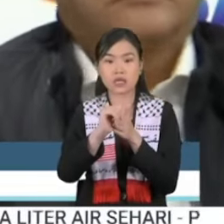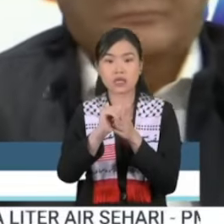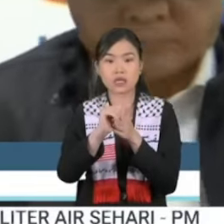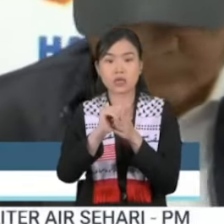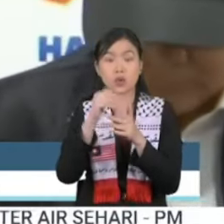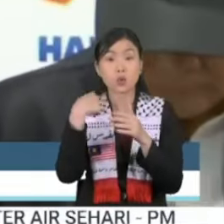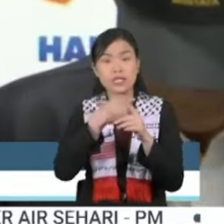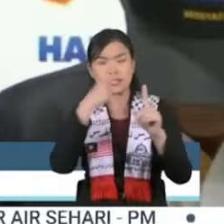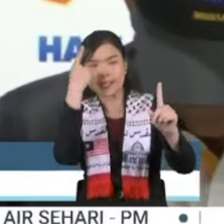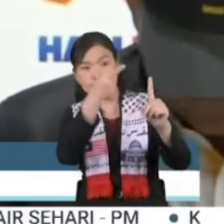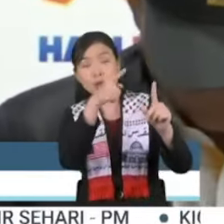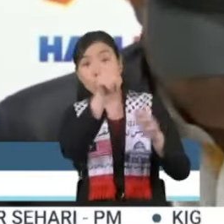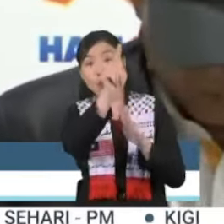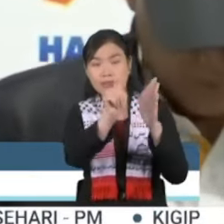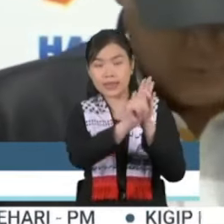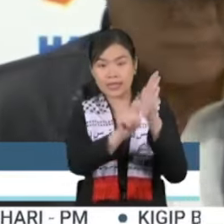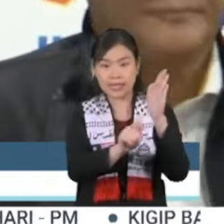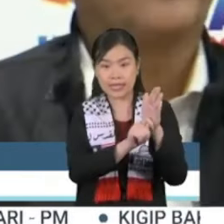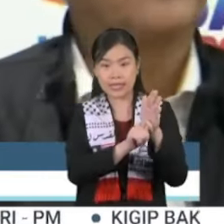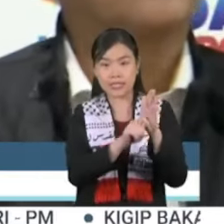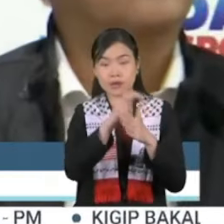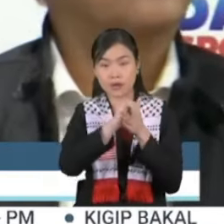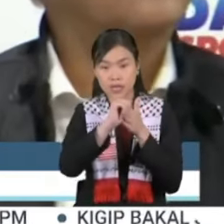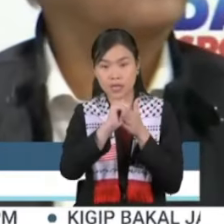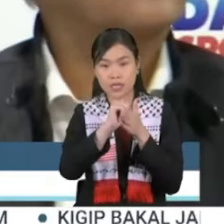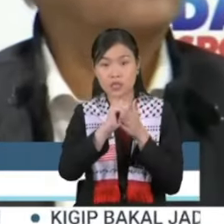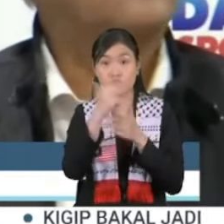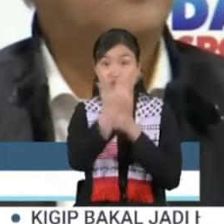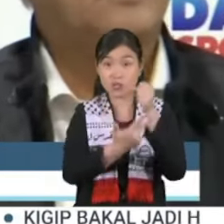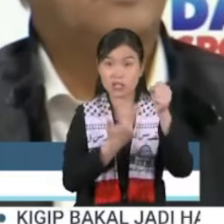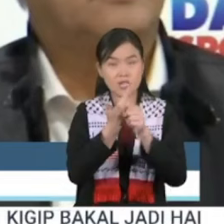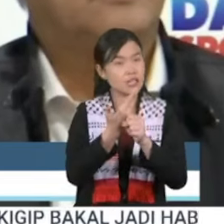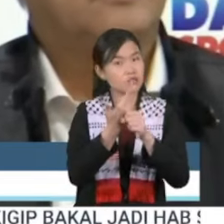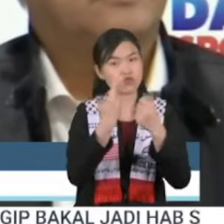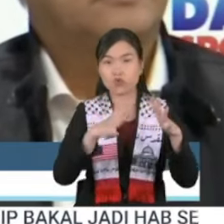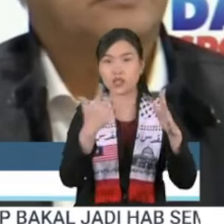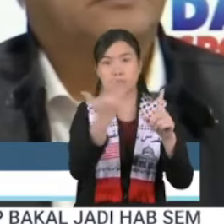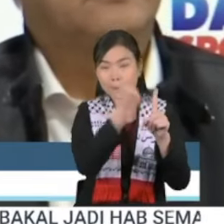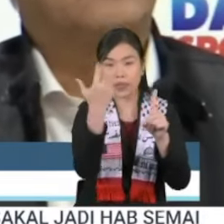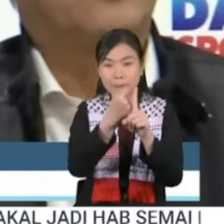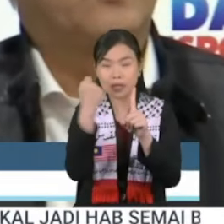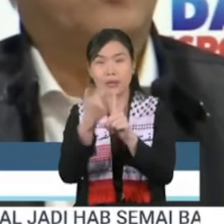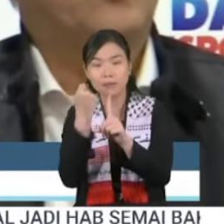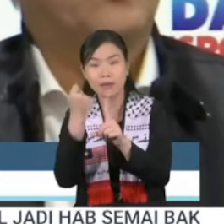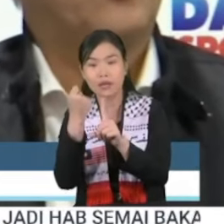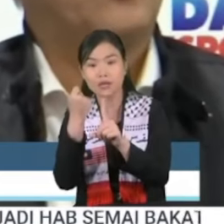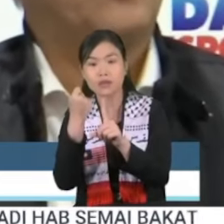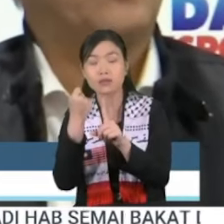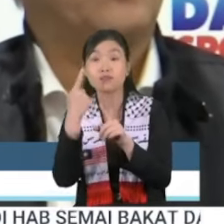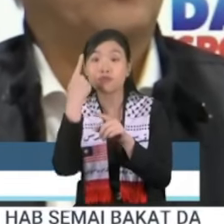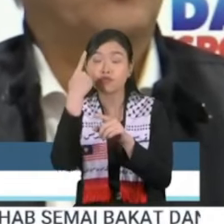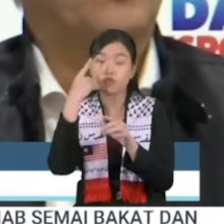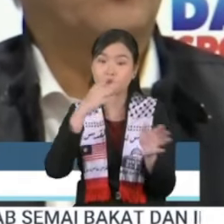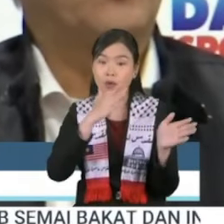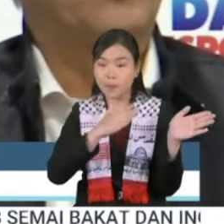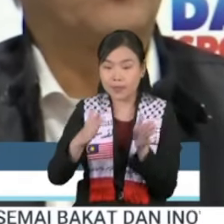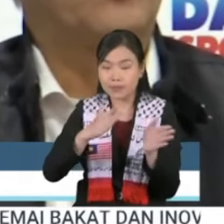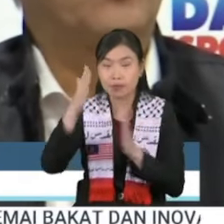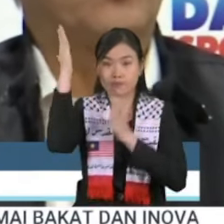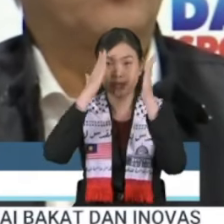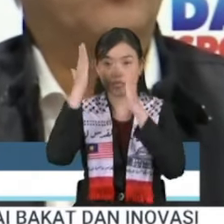orang kata 3 tahun berturut-turut. Dan malahan bila mana dalam dibuat rancangan Malaysia, rancangan